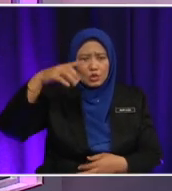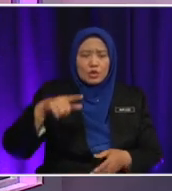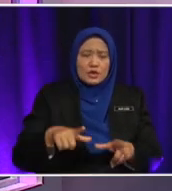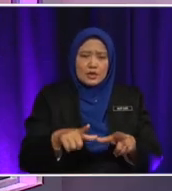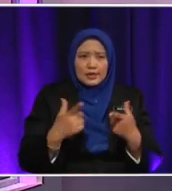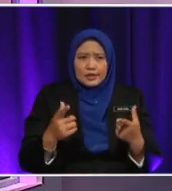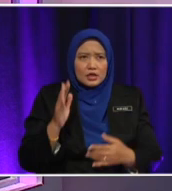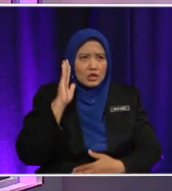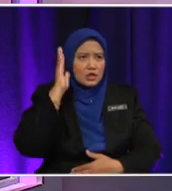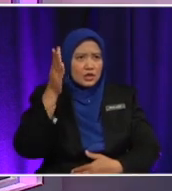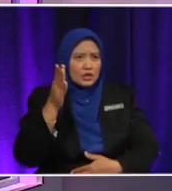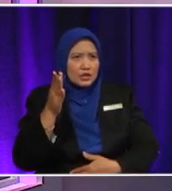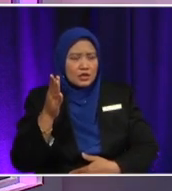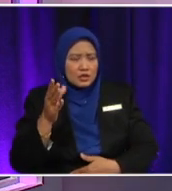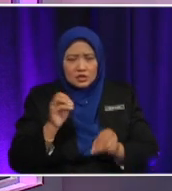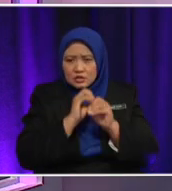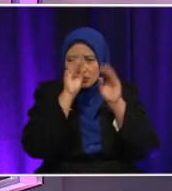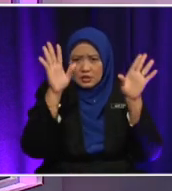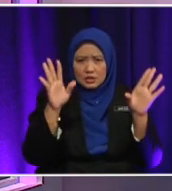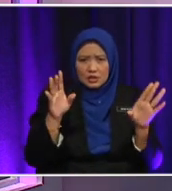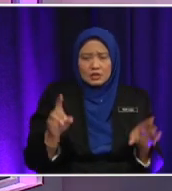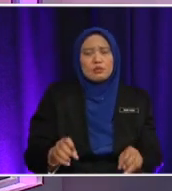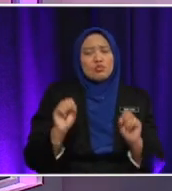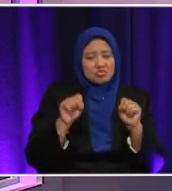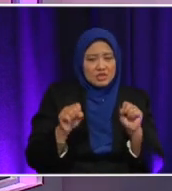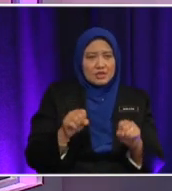sebaiknya di sini kalau satu ini